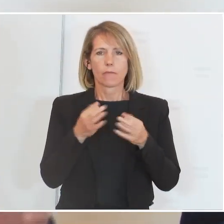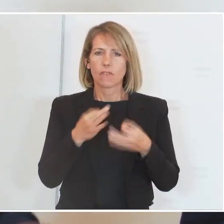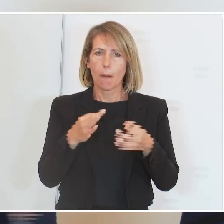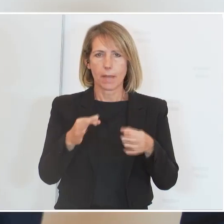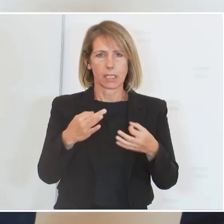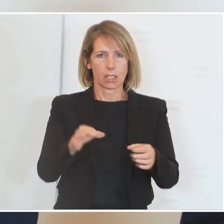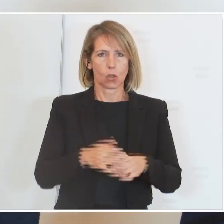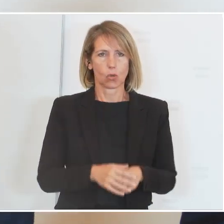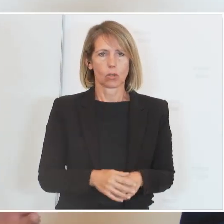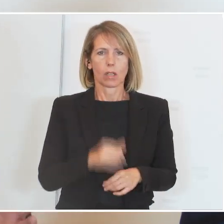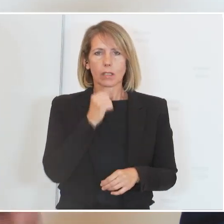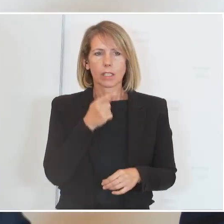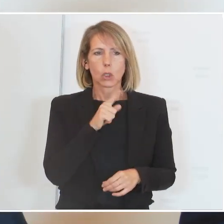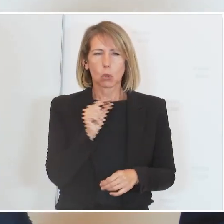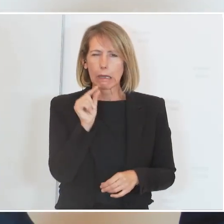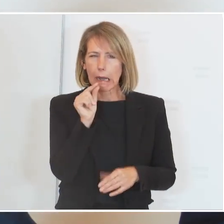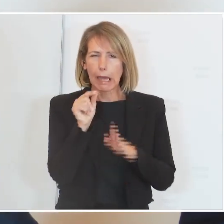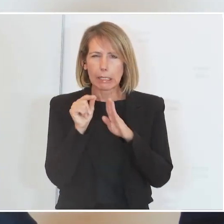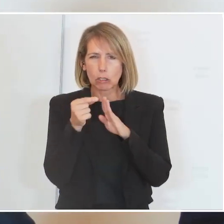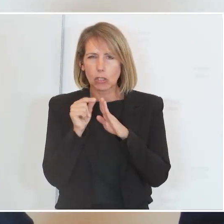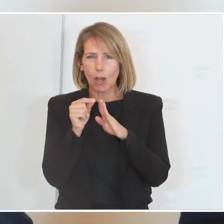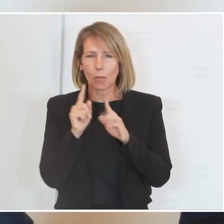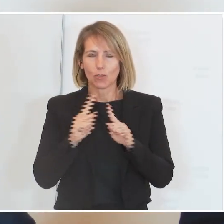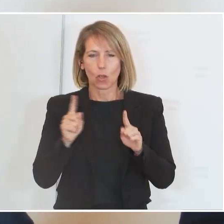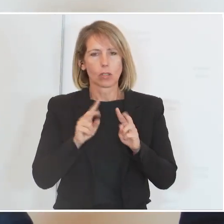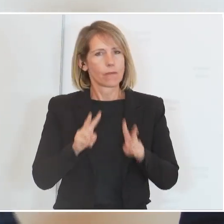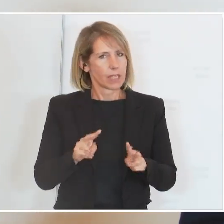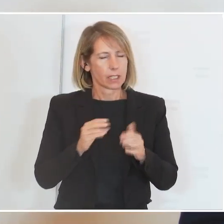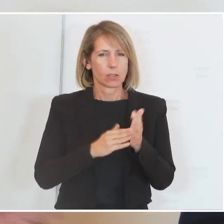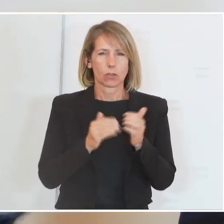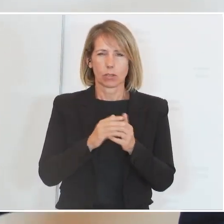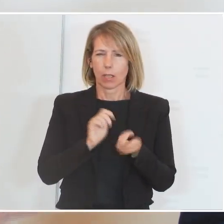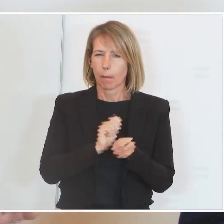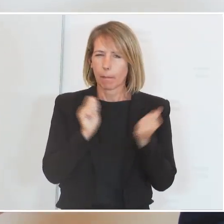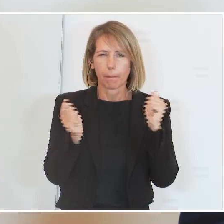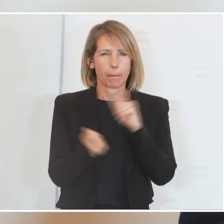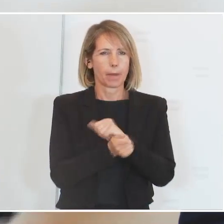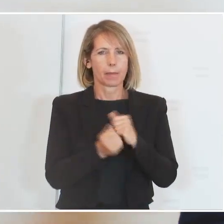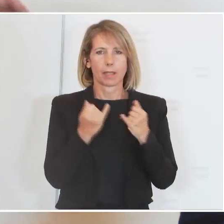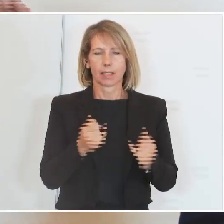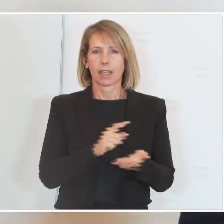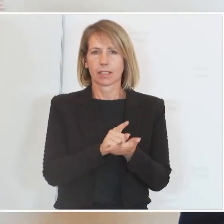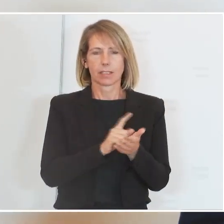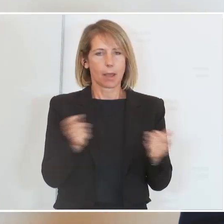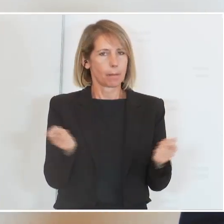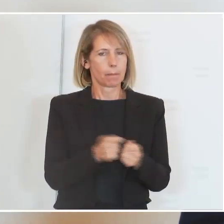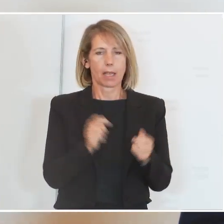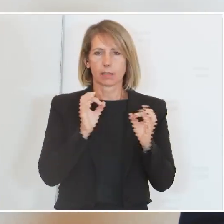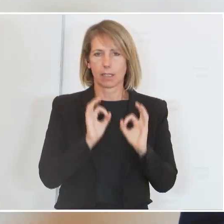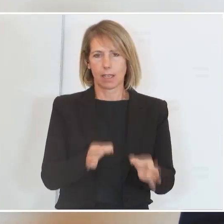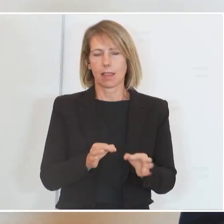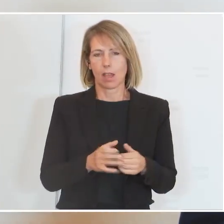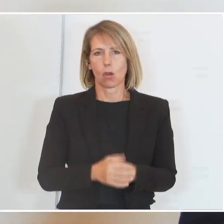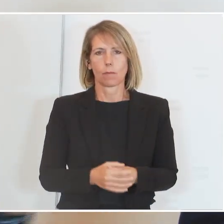Schräubchen, das sind Systemverbesserungen, die jetzt endlich gemacht werden und die genau in die Zeit passen. Weil besonders, es ist eh immer richtig